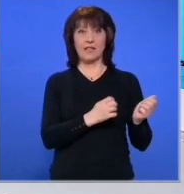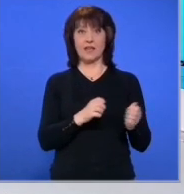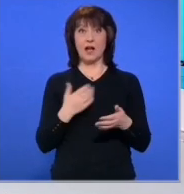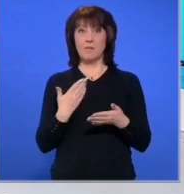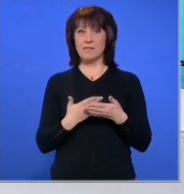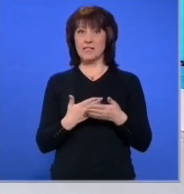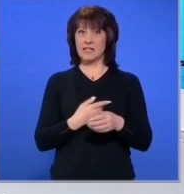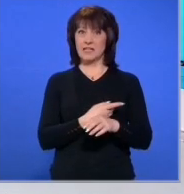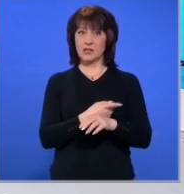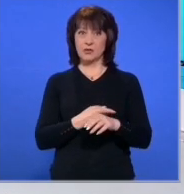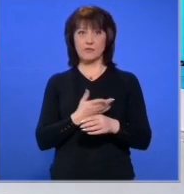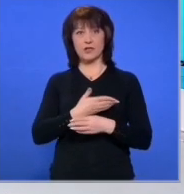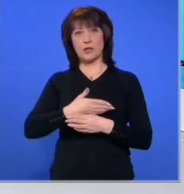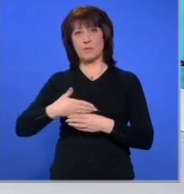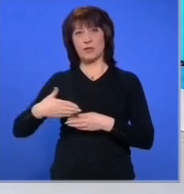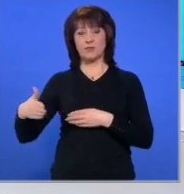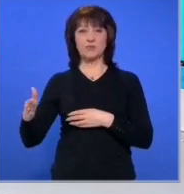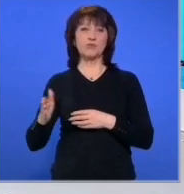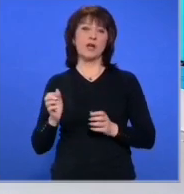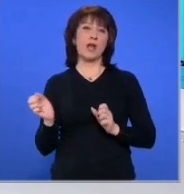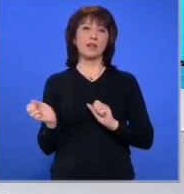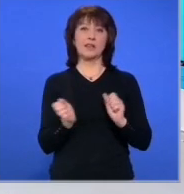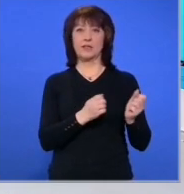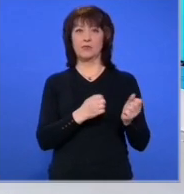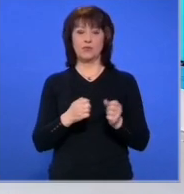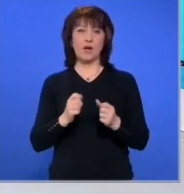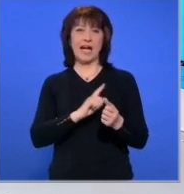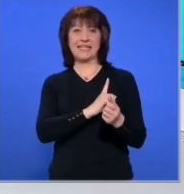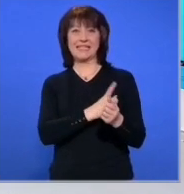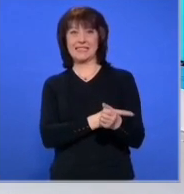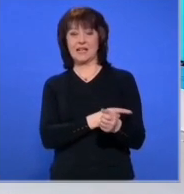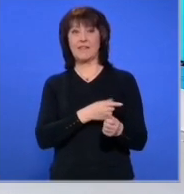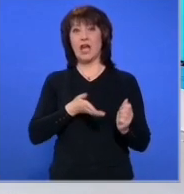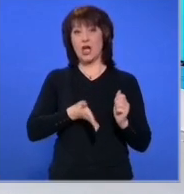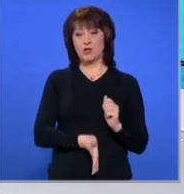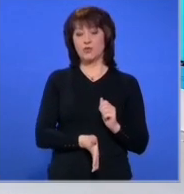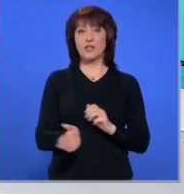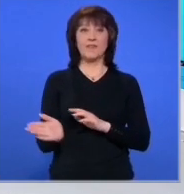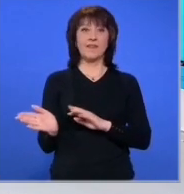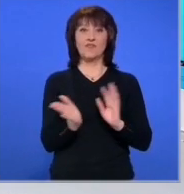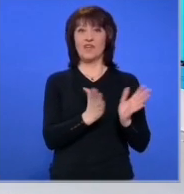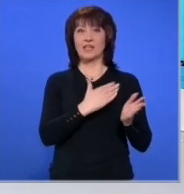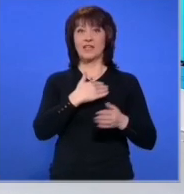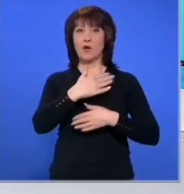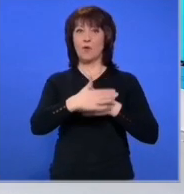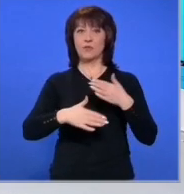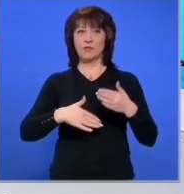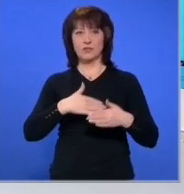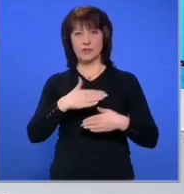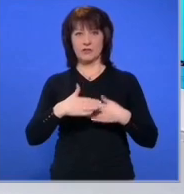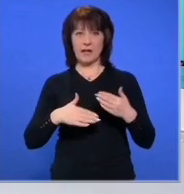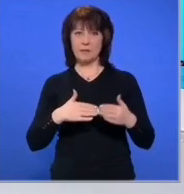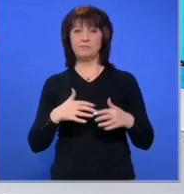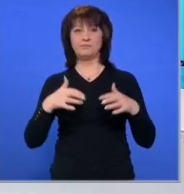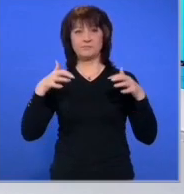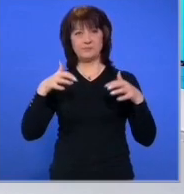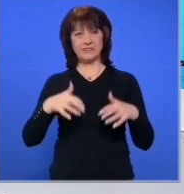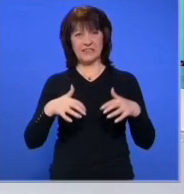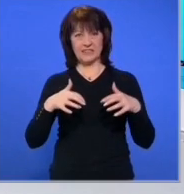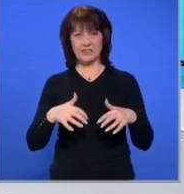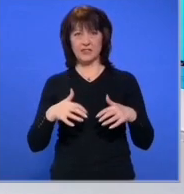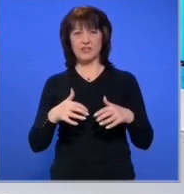да духа умерен в източната половина от страната силен южен вятър. Облачността ще е предимно значителна, но дъжд ще превали